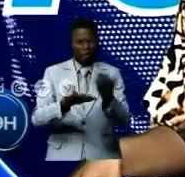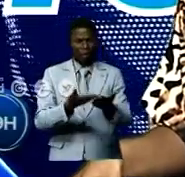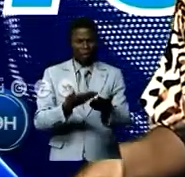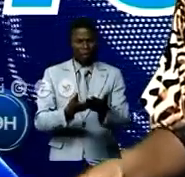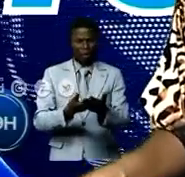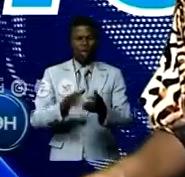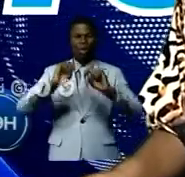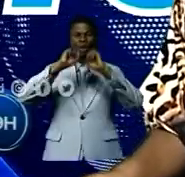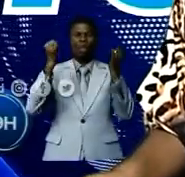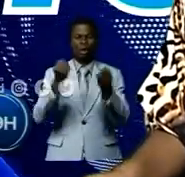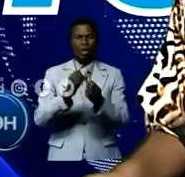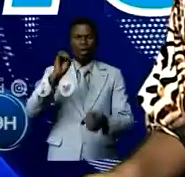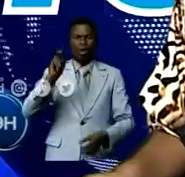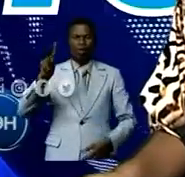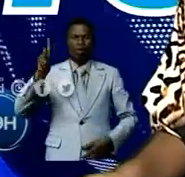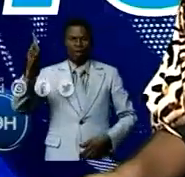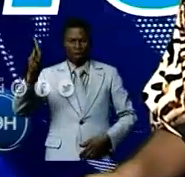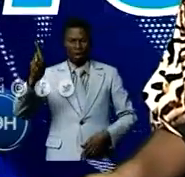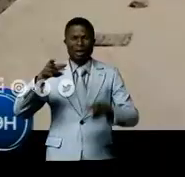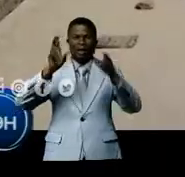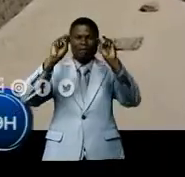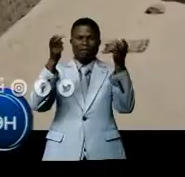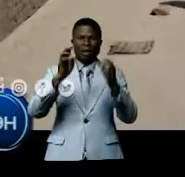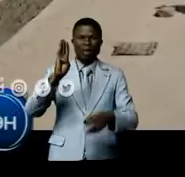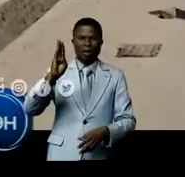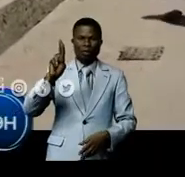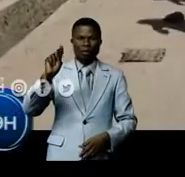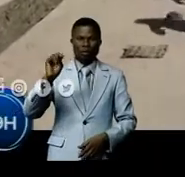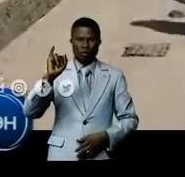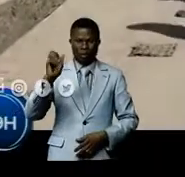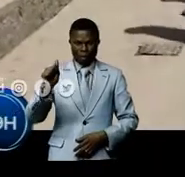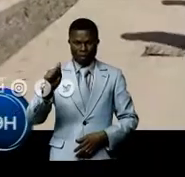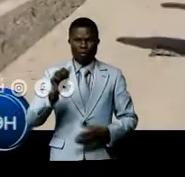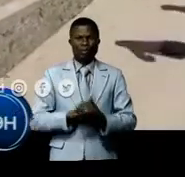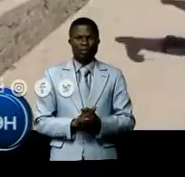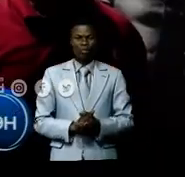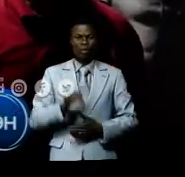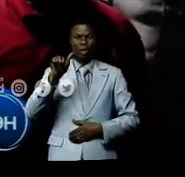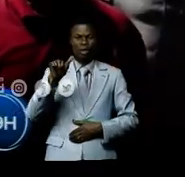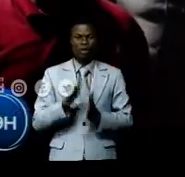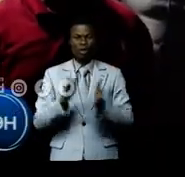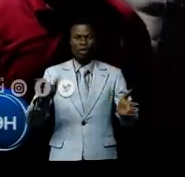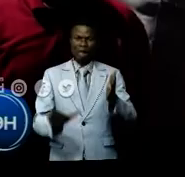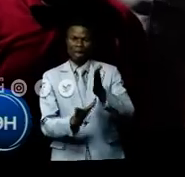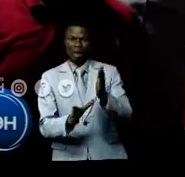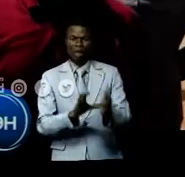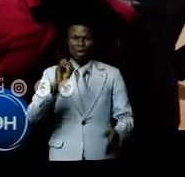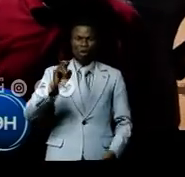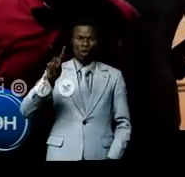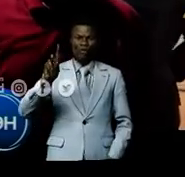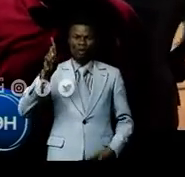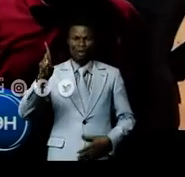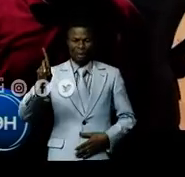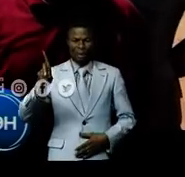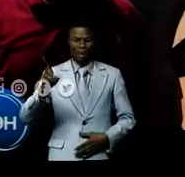cette entreprise à Bounia. Province de l'Ituri. Le directeur général adjoint de l'office de voirie